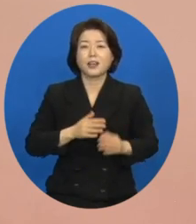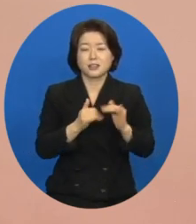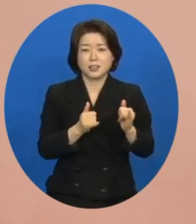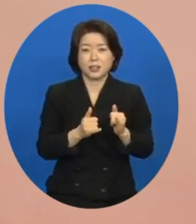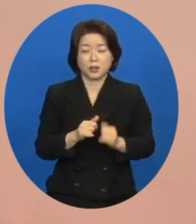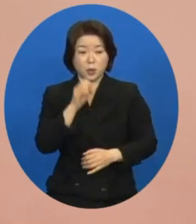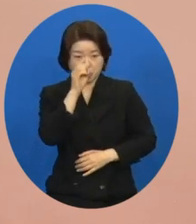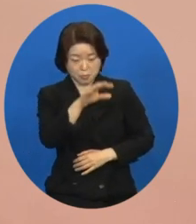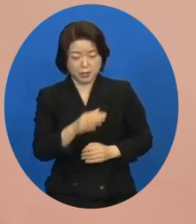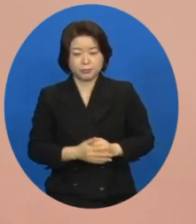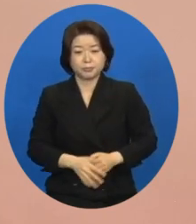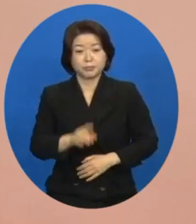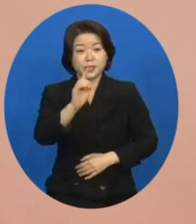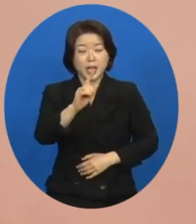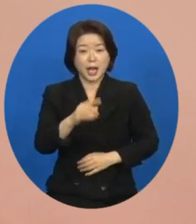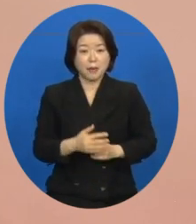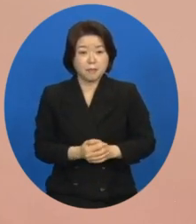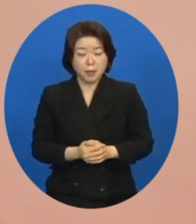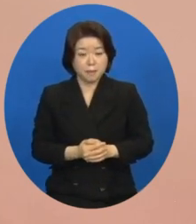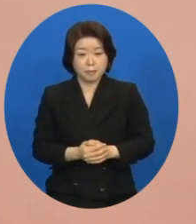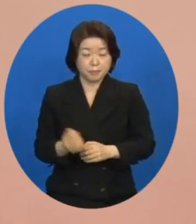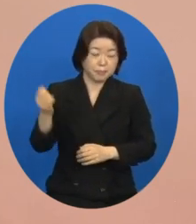얘기했어요. 한 번도 안 맞아봤냐고.